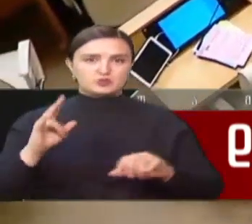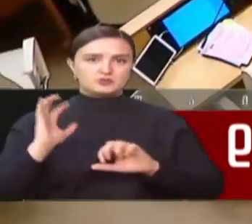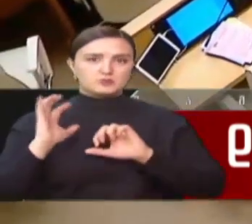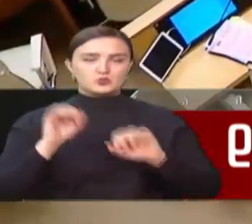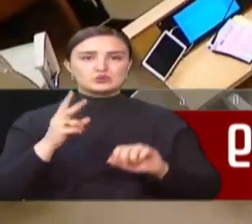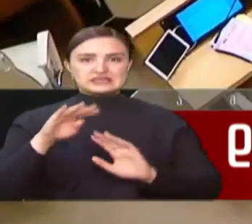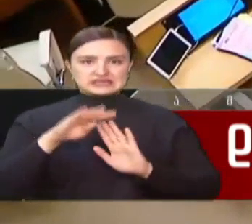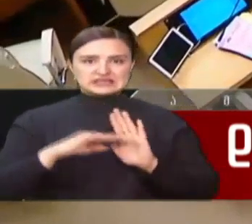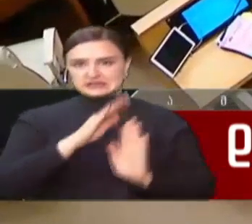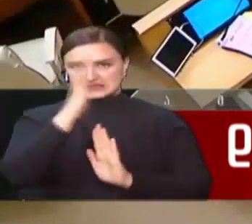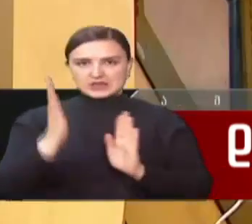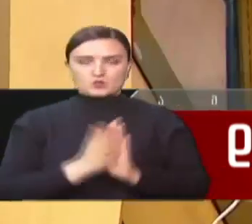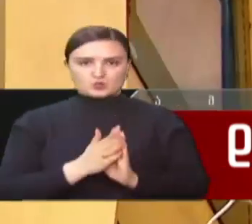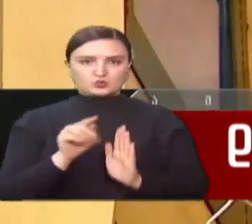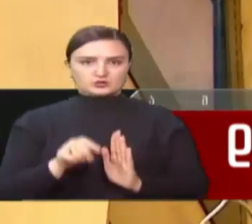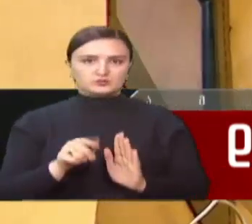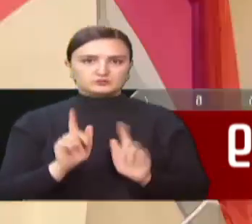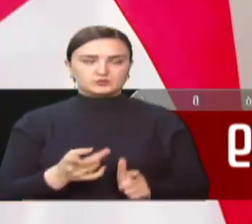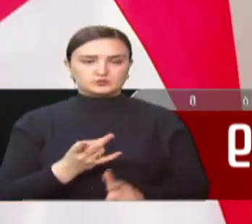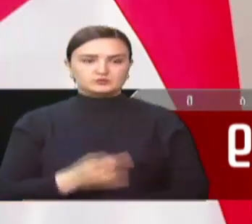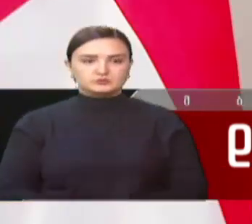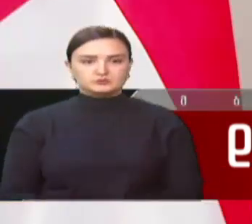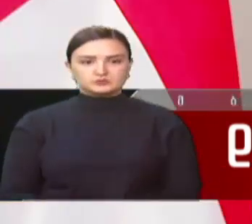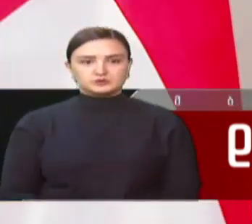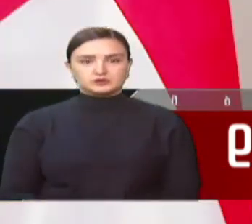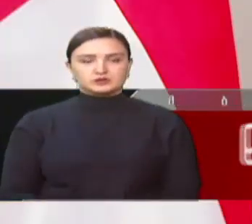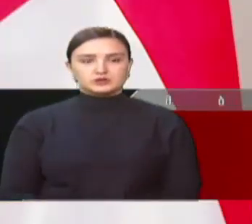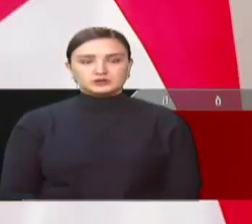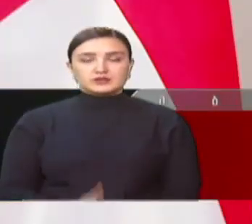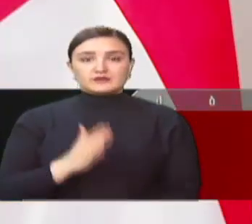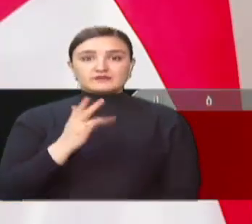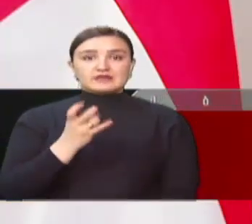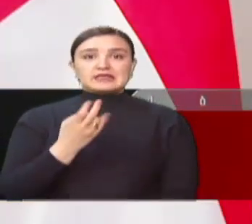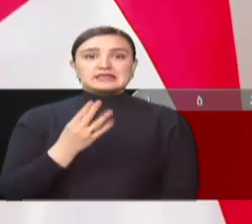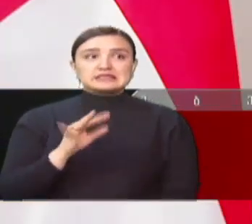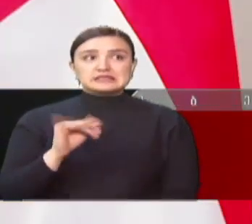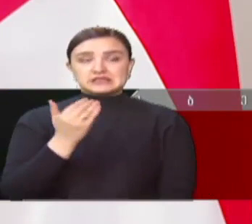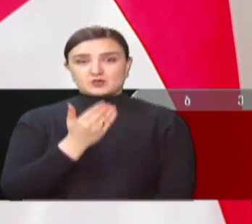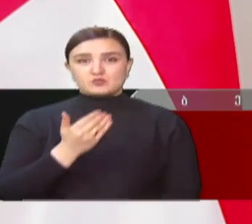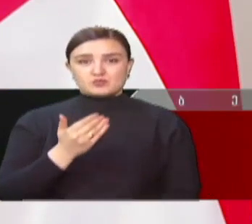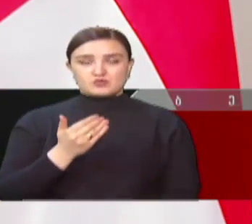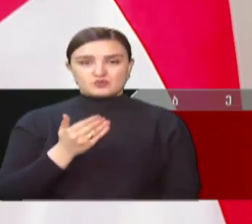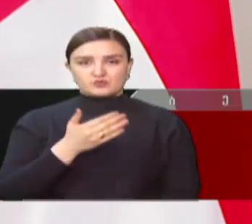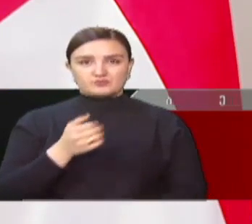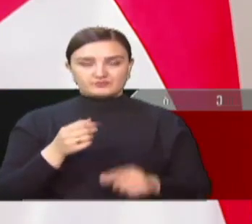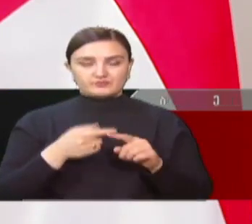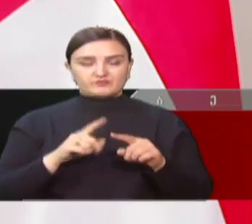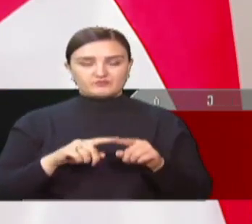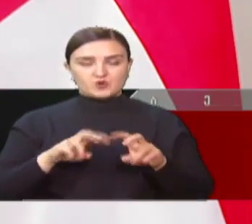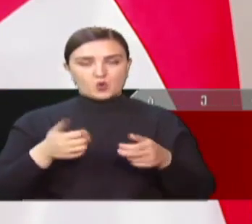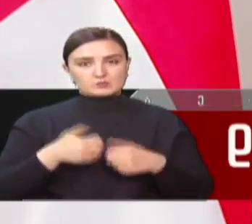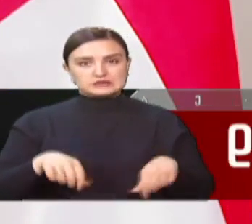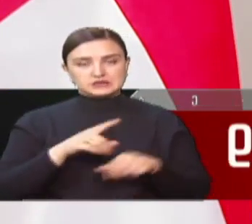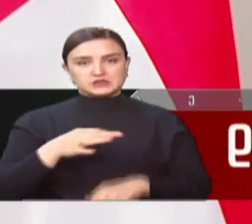სისტემურ მიდგომას. Venețiș comisiem guitra ro es arșe sabameba im hedvas rațaus